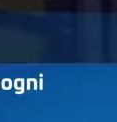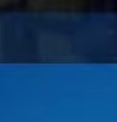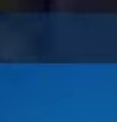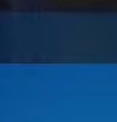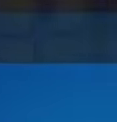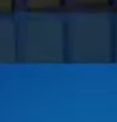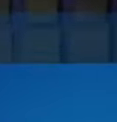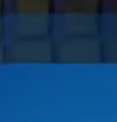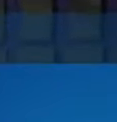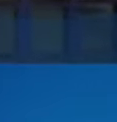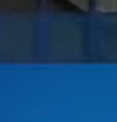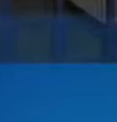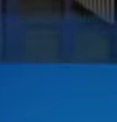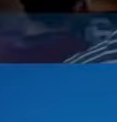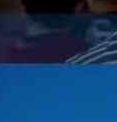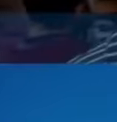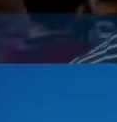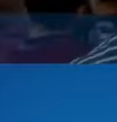bisogni.